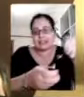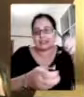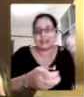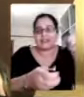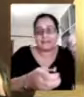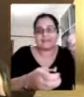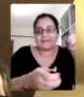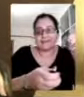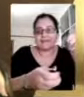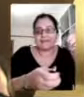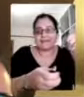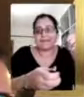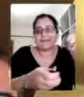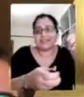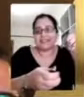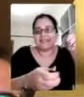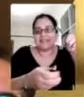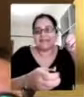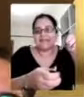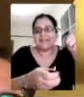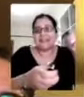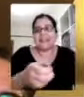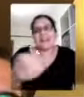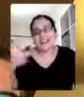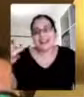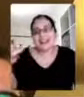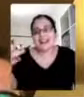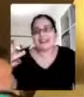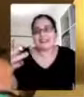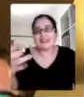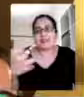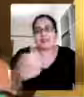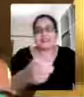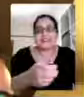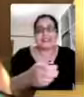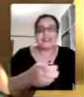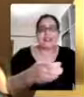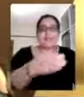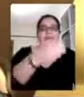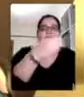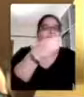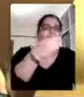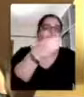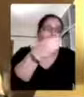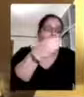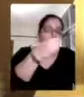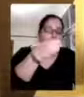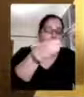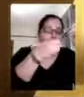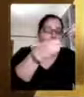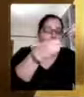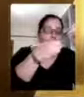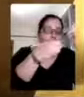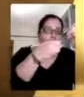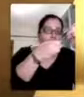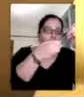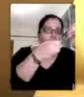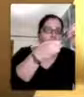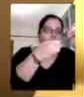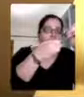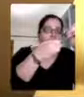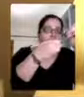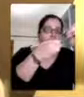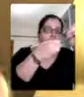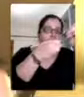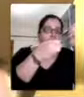de yapmışsınız. Yani Evet. Elif Hanım 3 katman stres Aklın film yolu bir. Evet. tabii. Ben bir de üzerine dikkatini çek şimdi